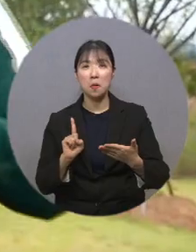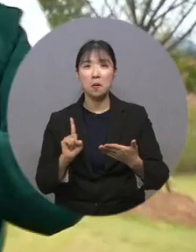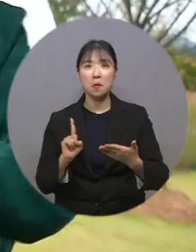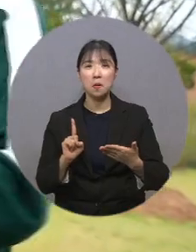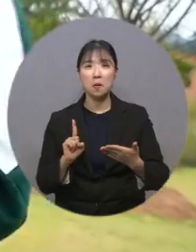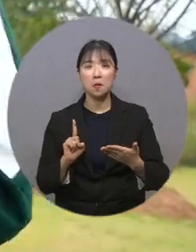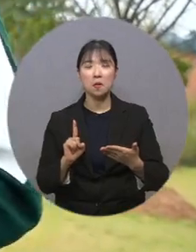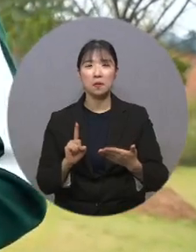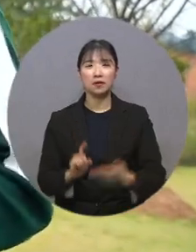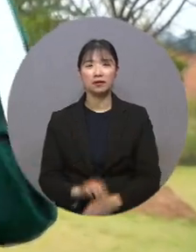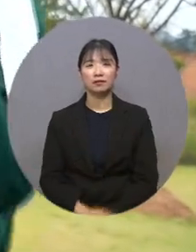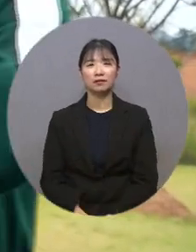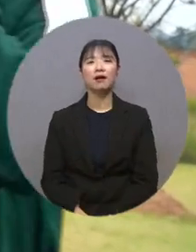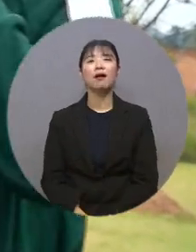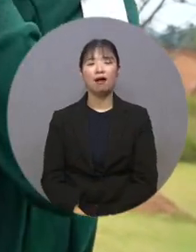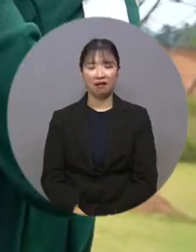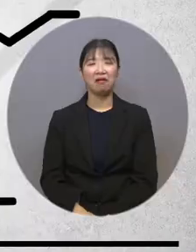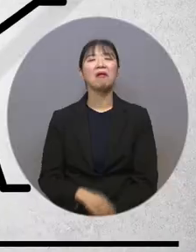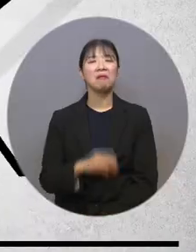와, 아.